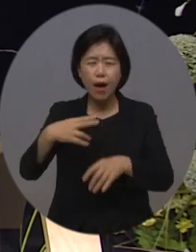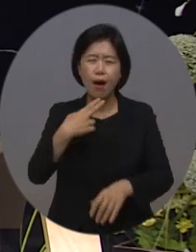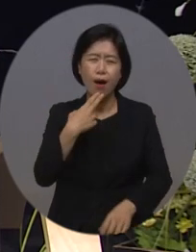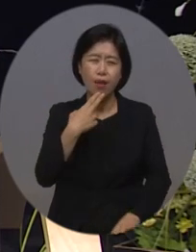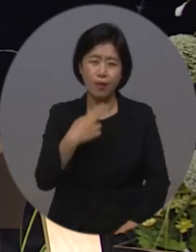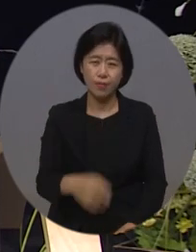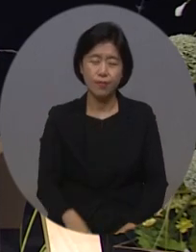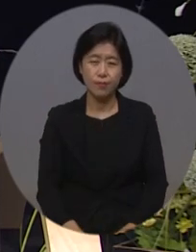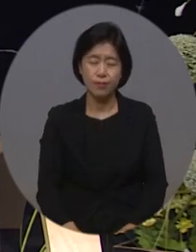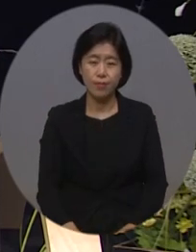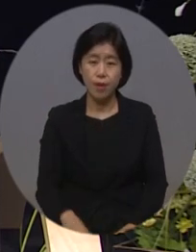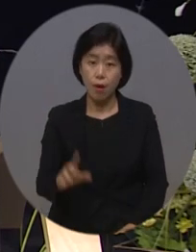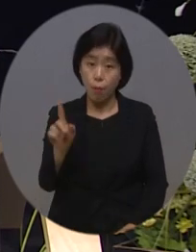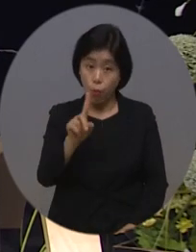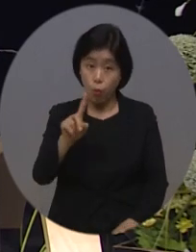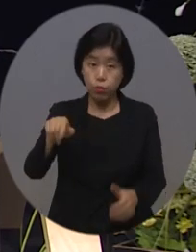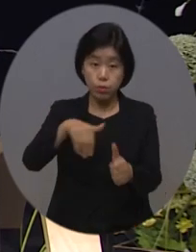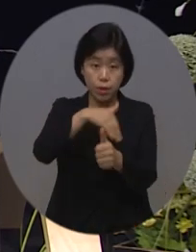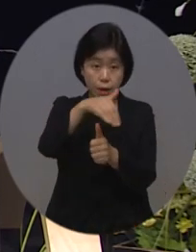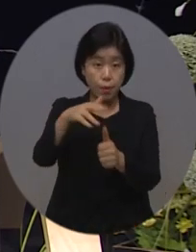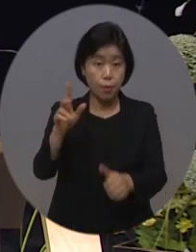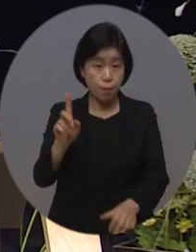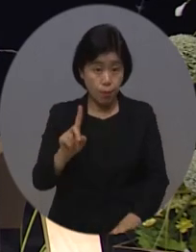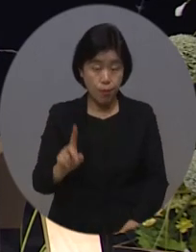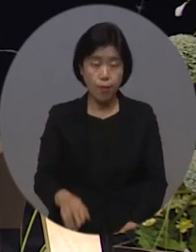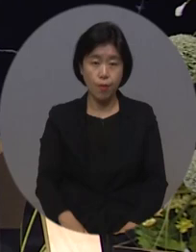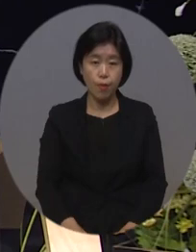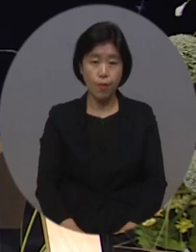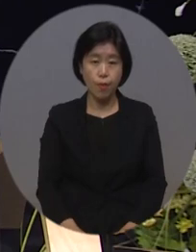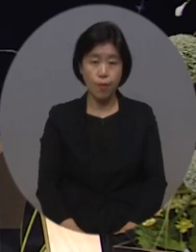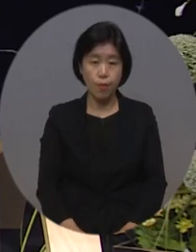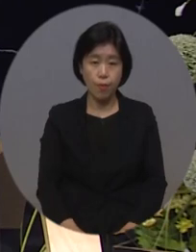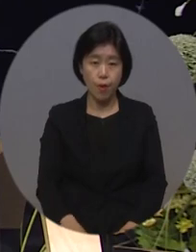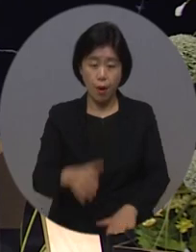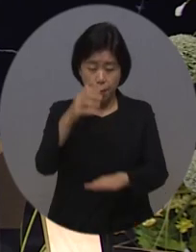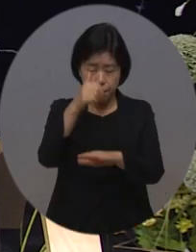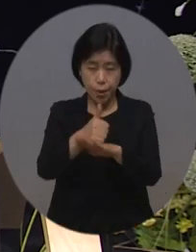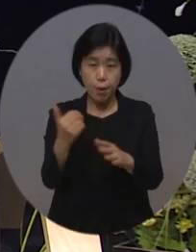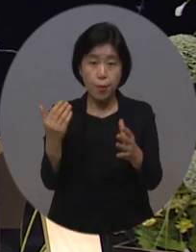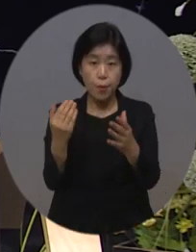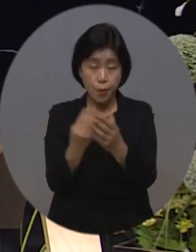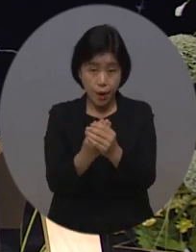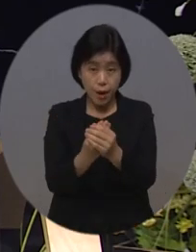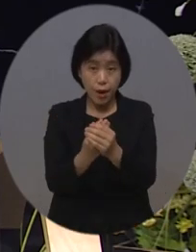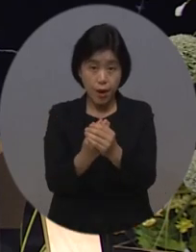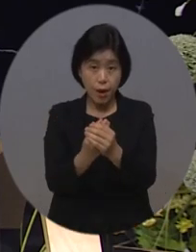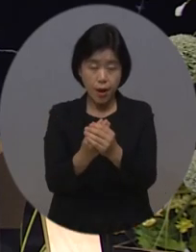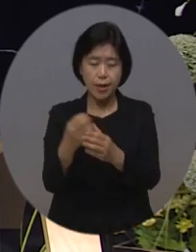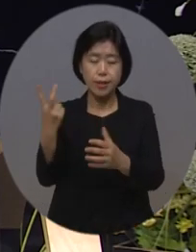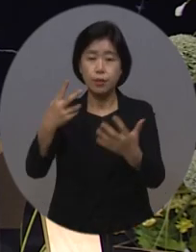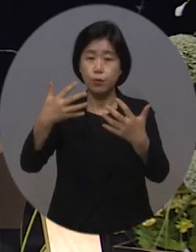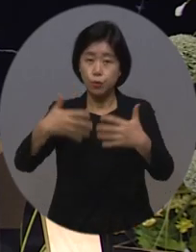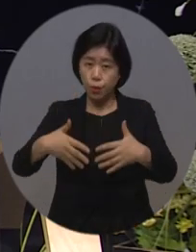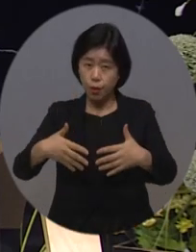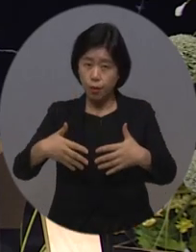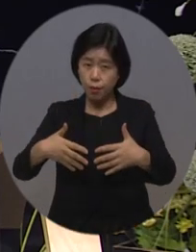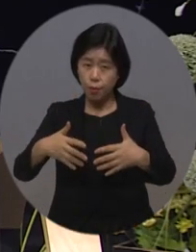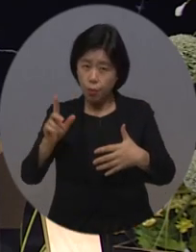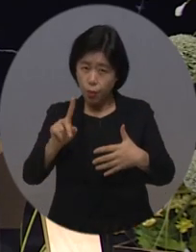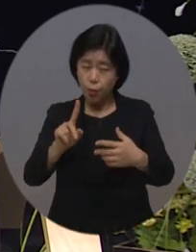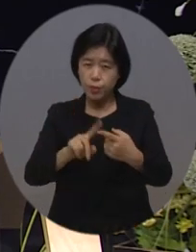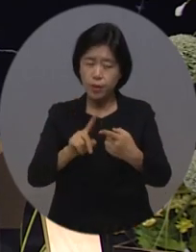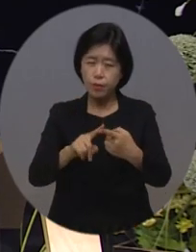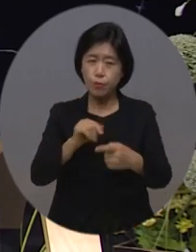무엇이 어떤 상태가 비로소 완성이며 제 조건화인지도 몰랐을 것입니다.